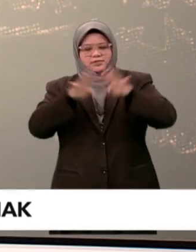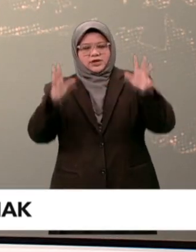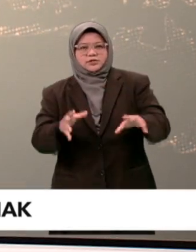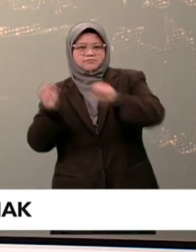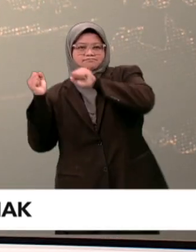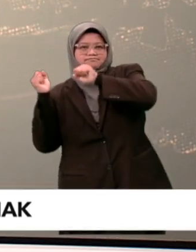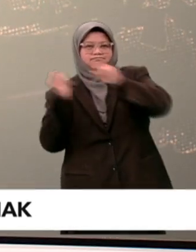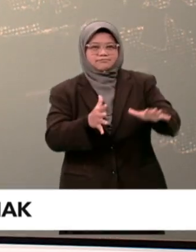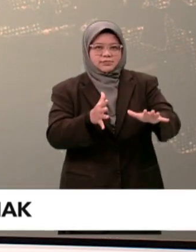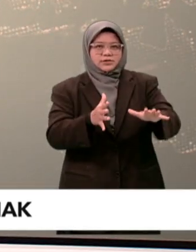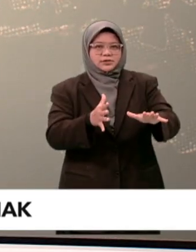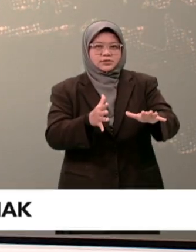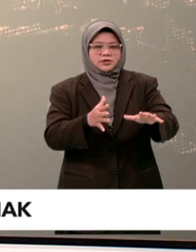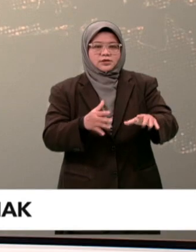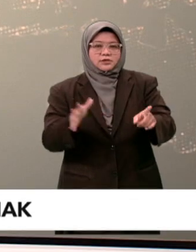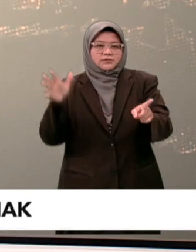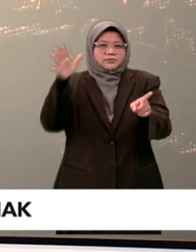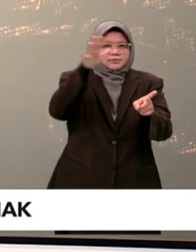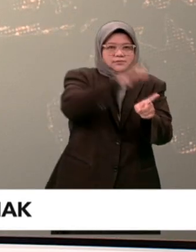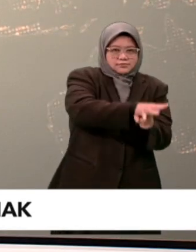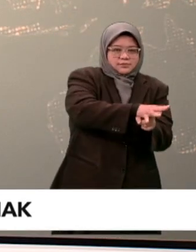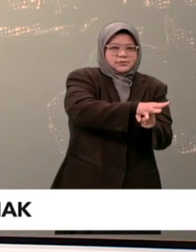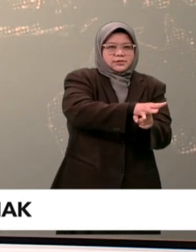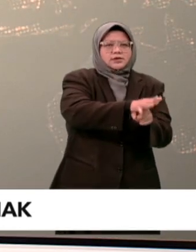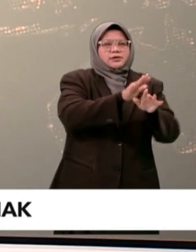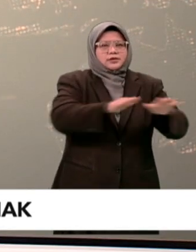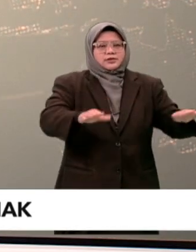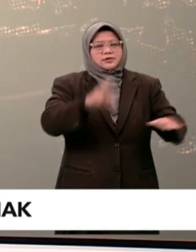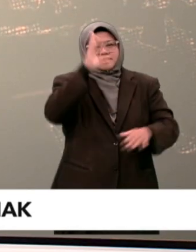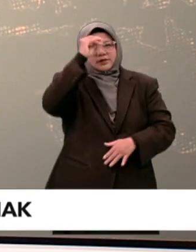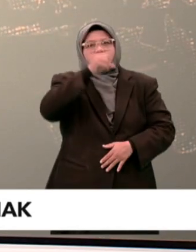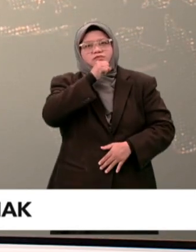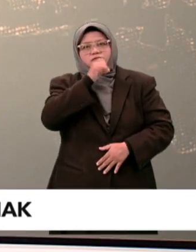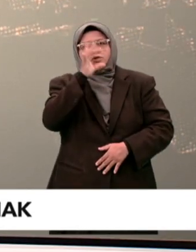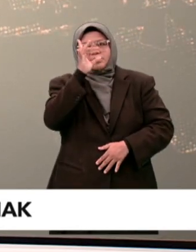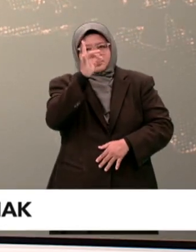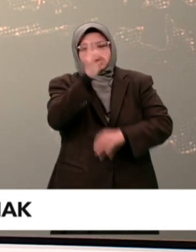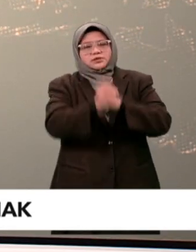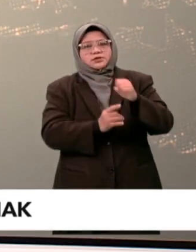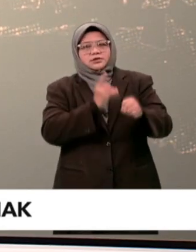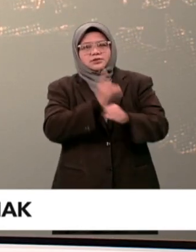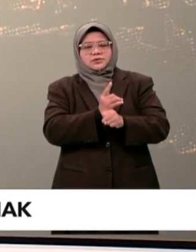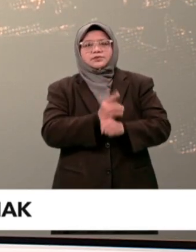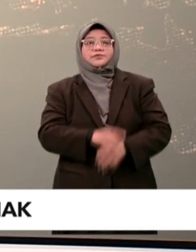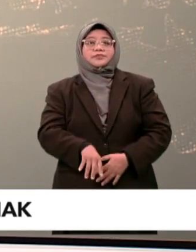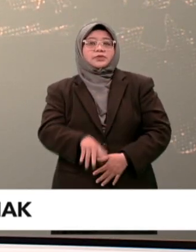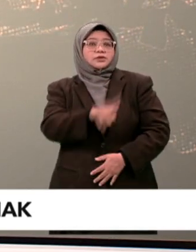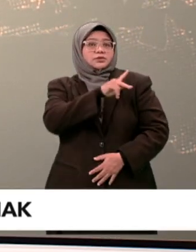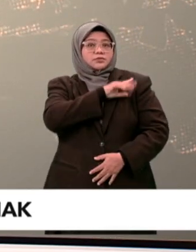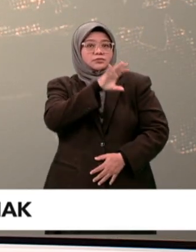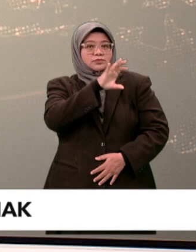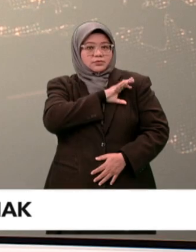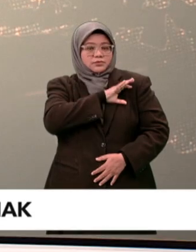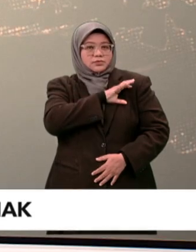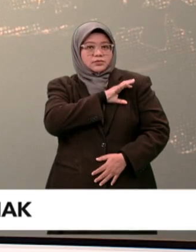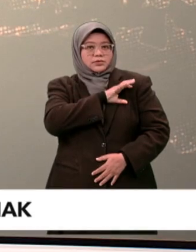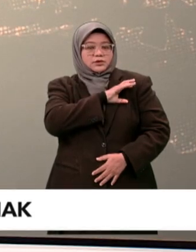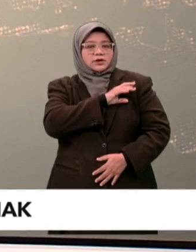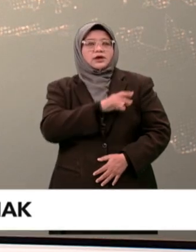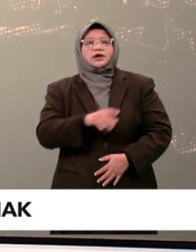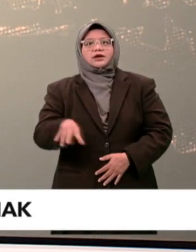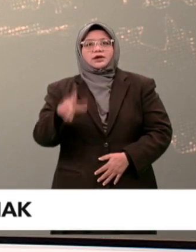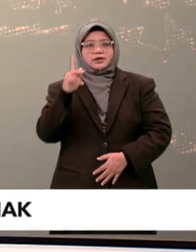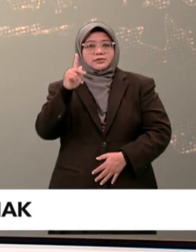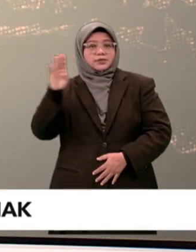meja ke atas seorang kanak-kanak lelaki berusia 8 tahun menurut ketua polis daerah Kotabaru SMP